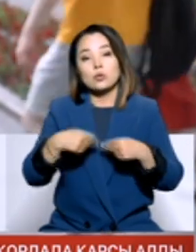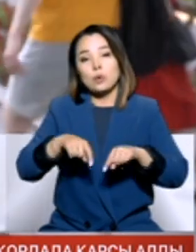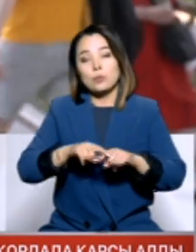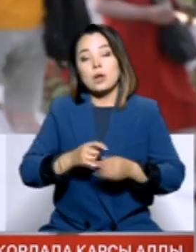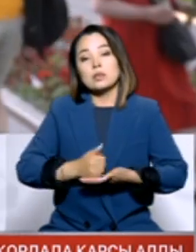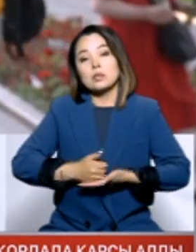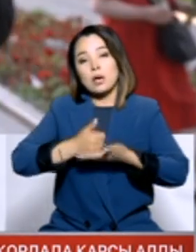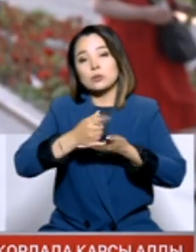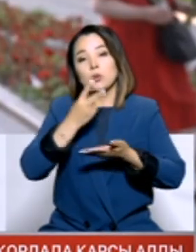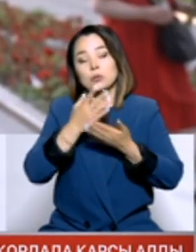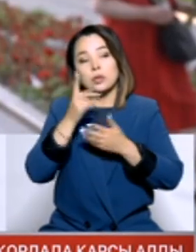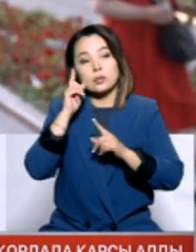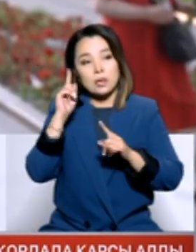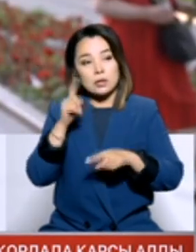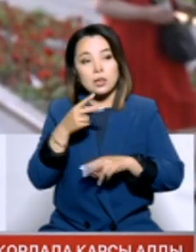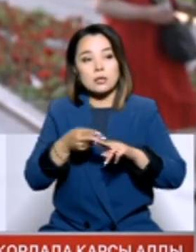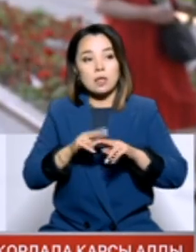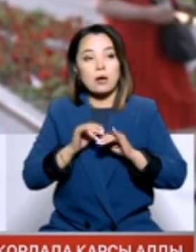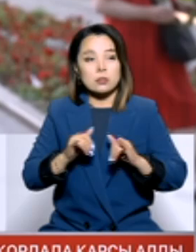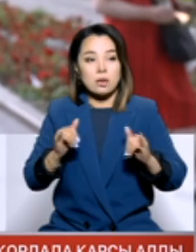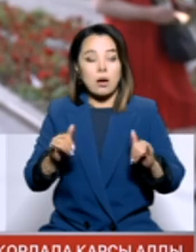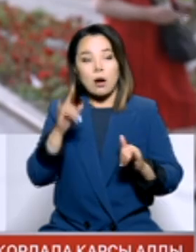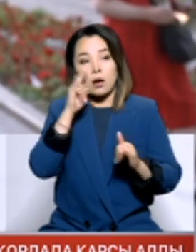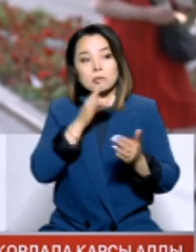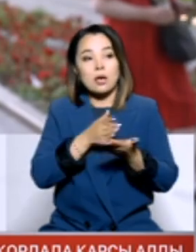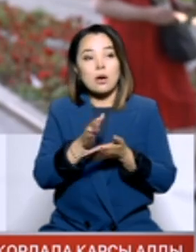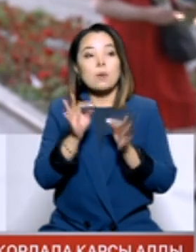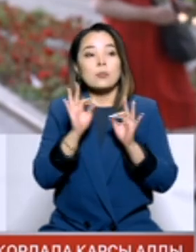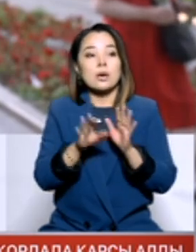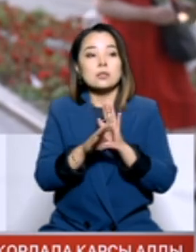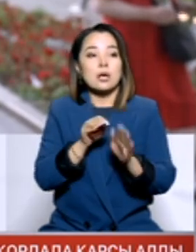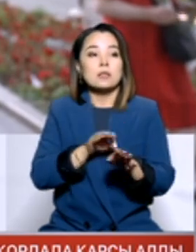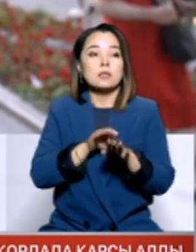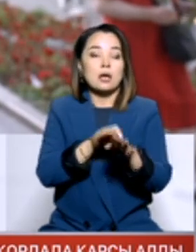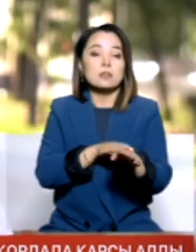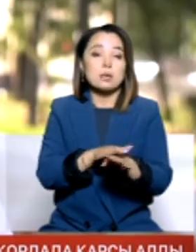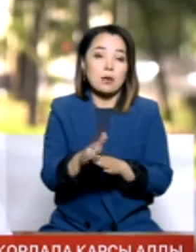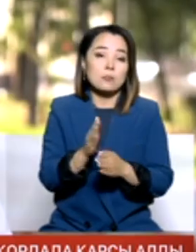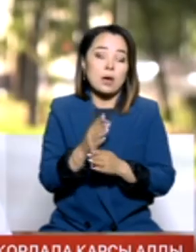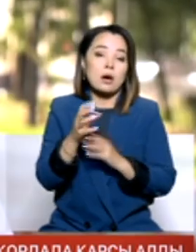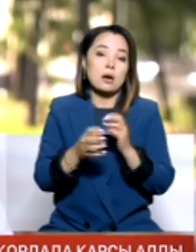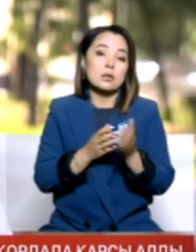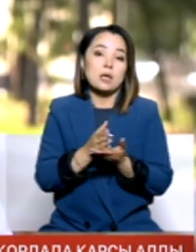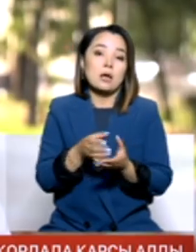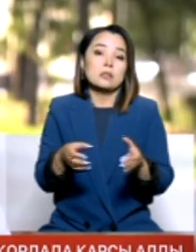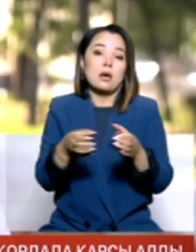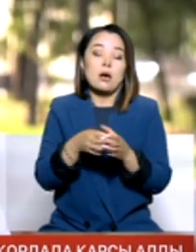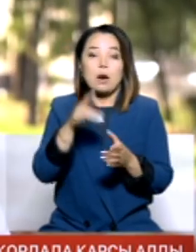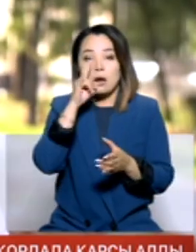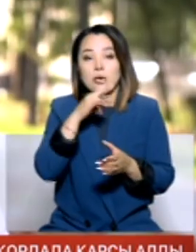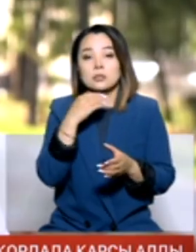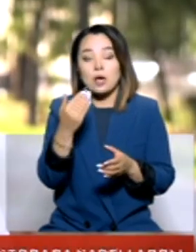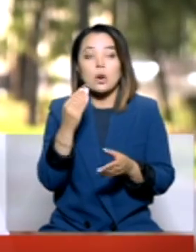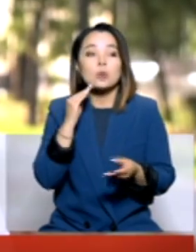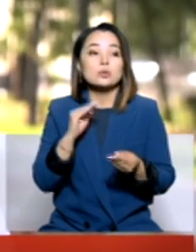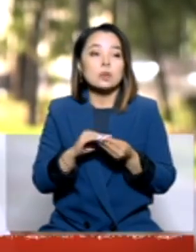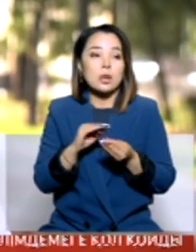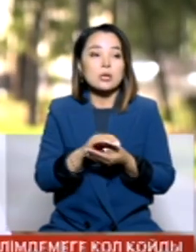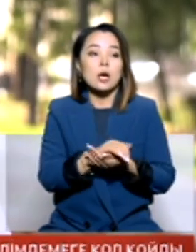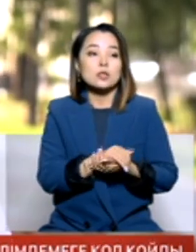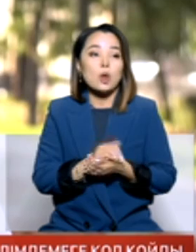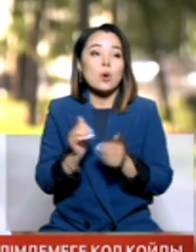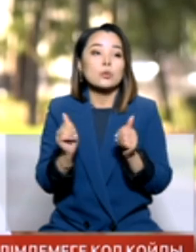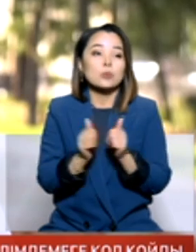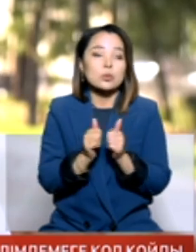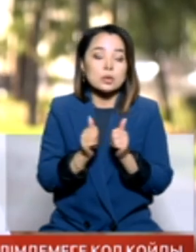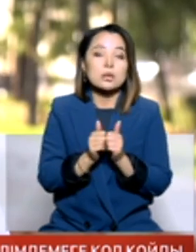дәрежесі өскенін көріп отырмыз. Бұл Қазақстанның дұрыс бағыт таңдағанын көрсетеді. Қазір әлем саясаткерлері Қазақстанды тұрақтылық, тату, көрші